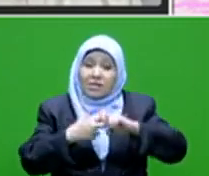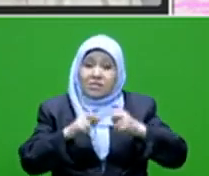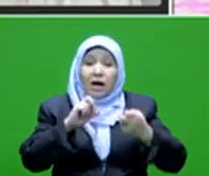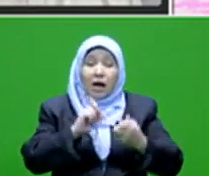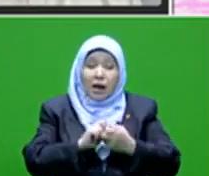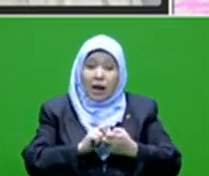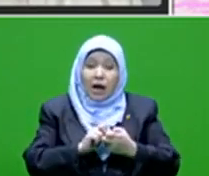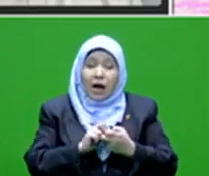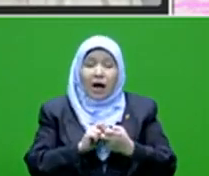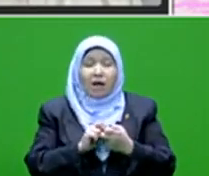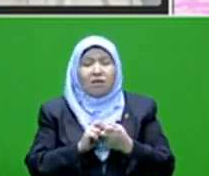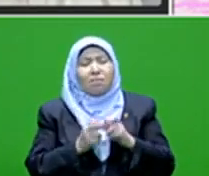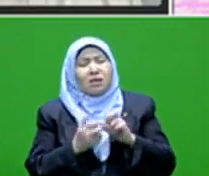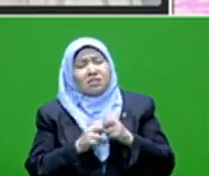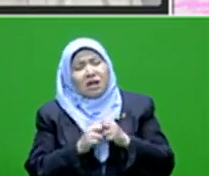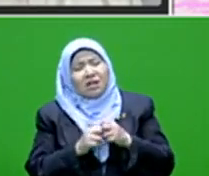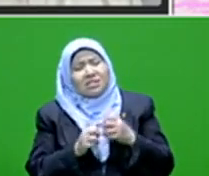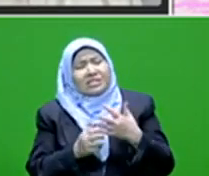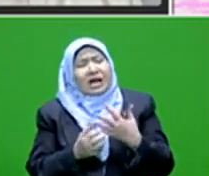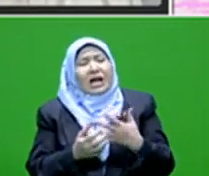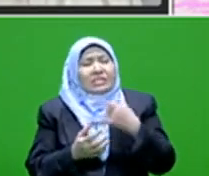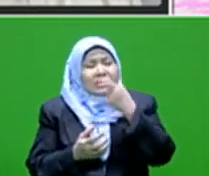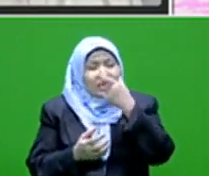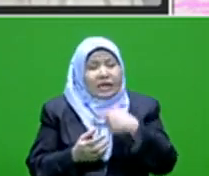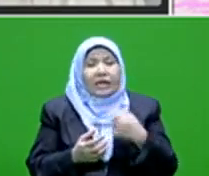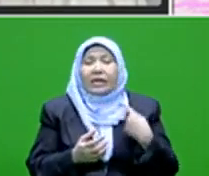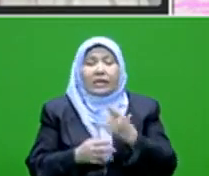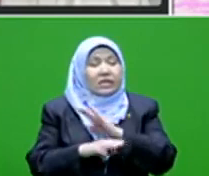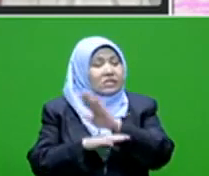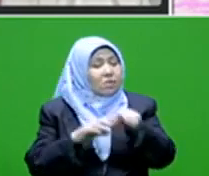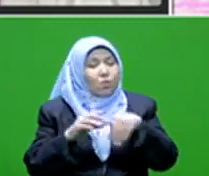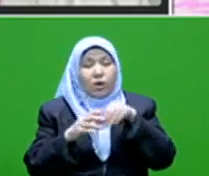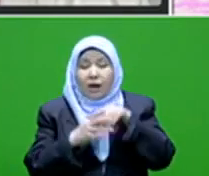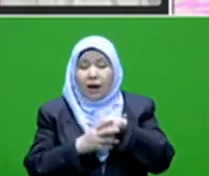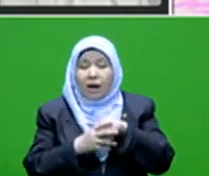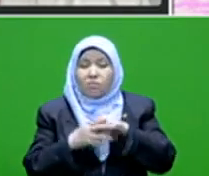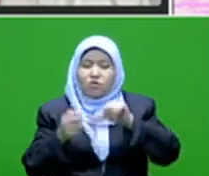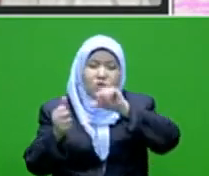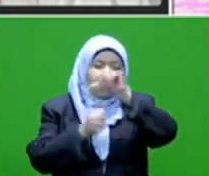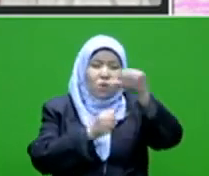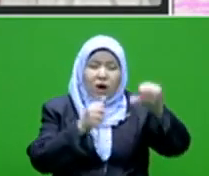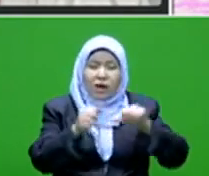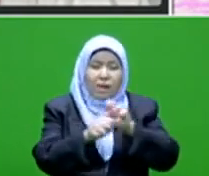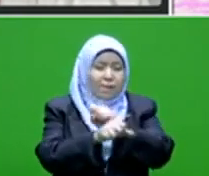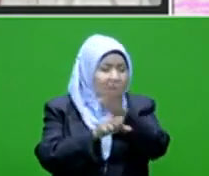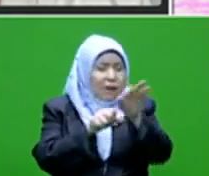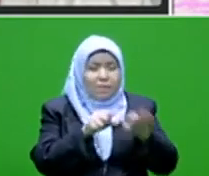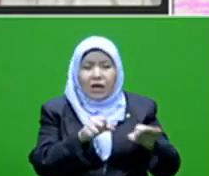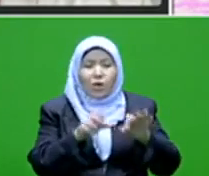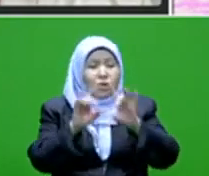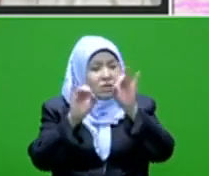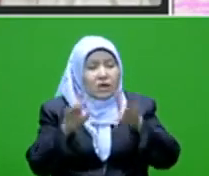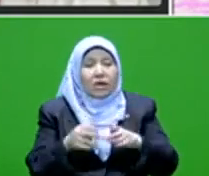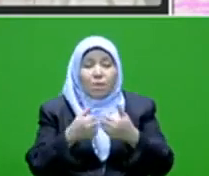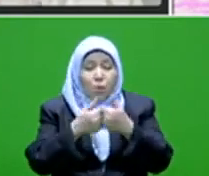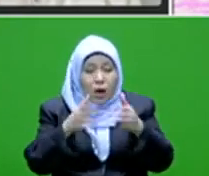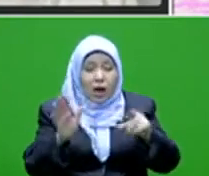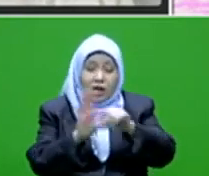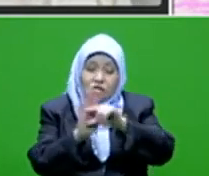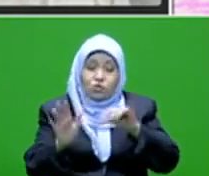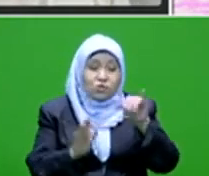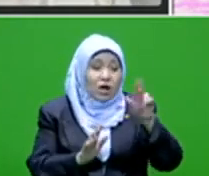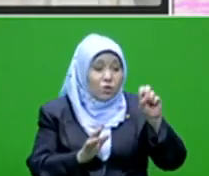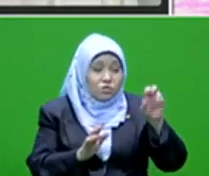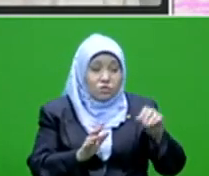tengah kesempitan, tengah susah, sedih. Kita semua dalam suasana yang pandemik ujian ini, bukalah surah Yusuf. Ambil